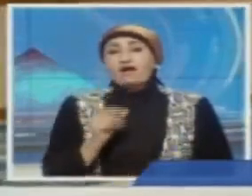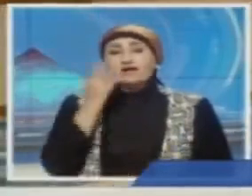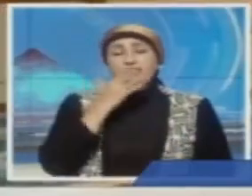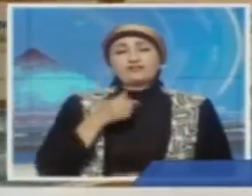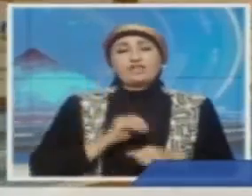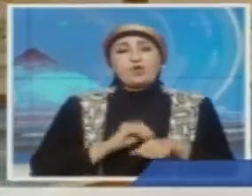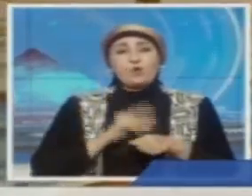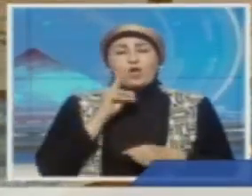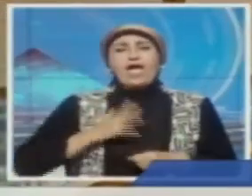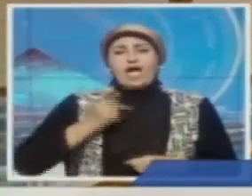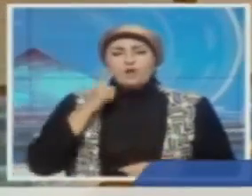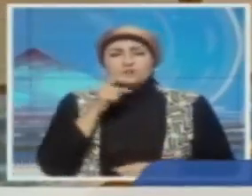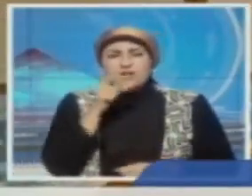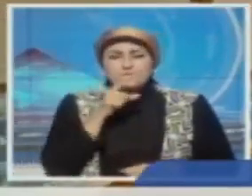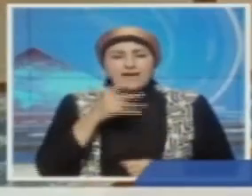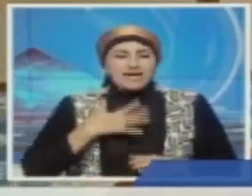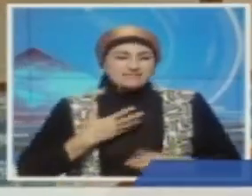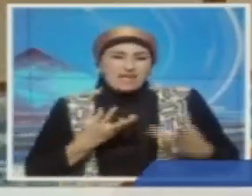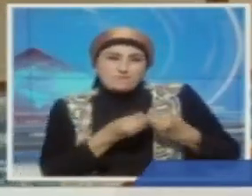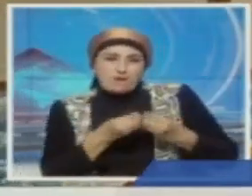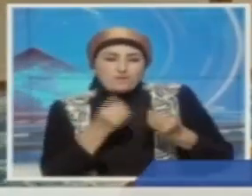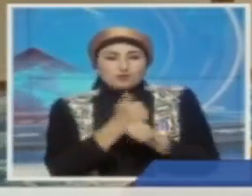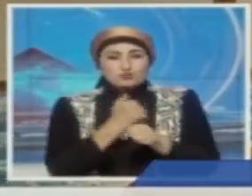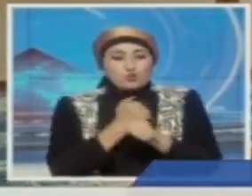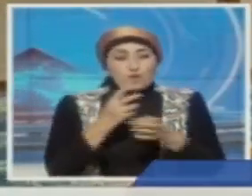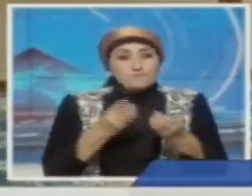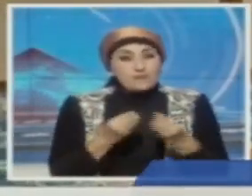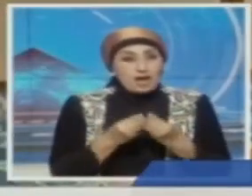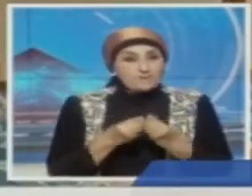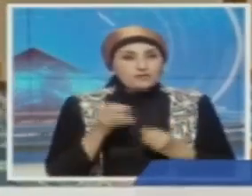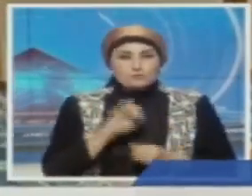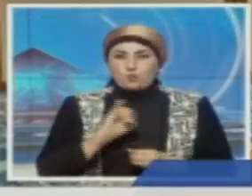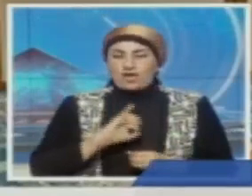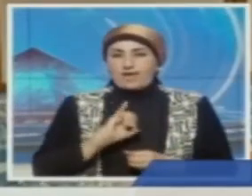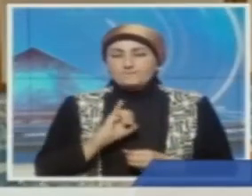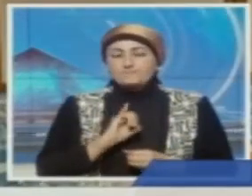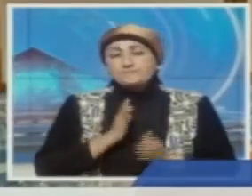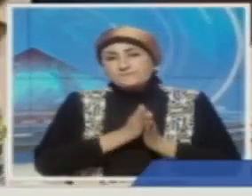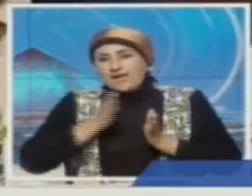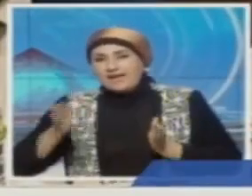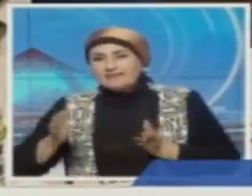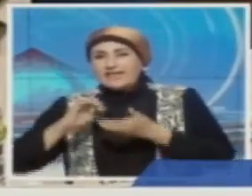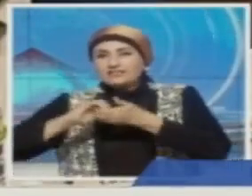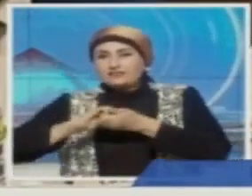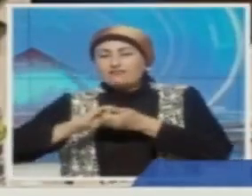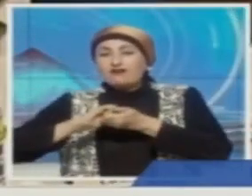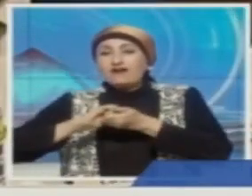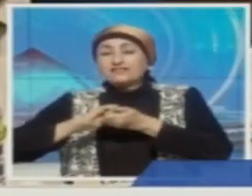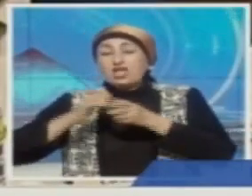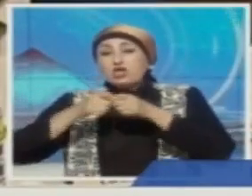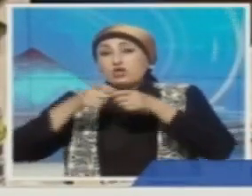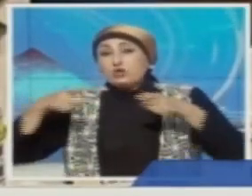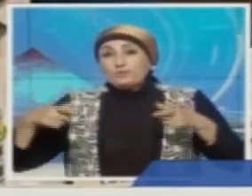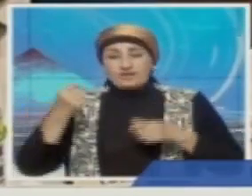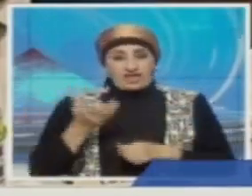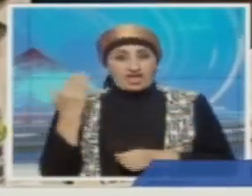ومحاوله البحث عن شراكات تكون شراكات وفقا لمبدا رابح رابح، بعيدا عن اتفاقيات الاذعان اللي كانت بتخدم طرف